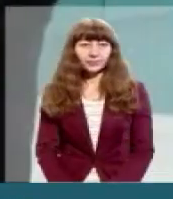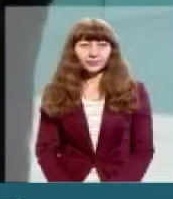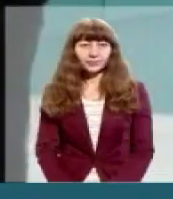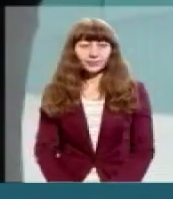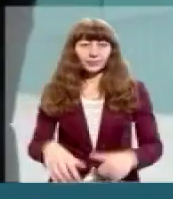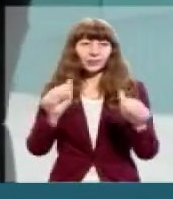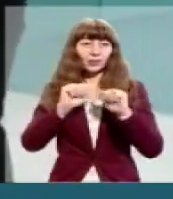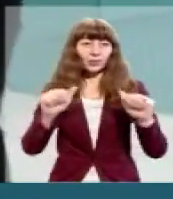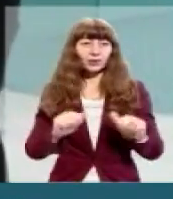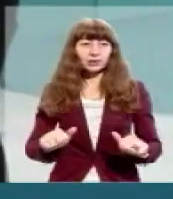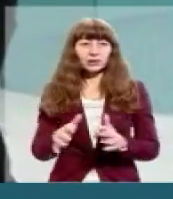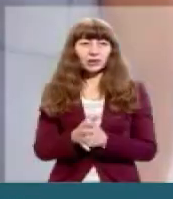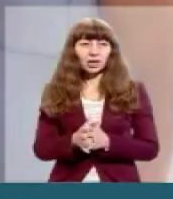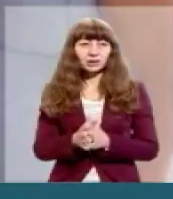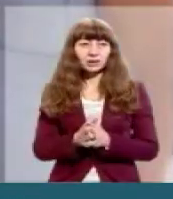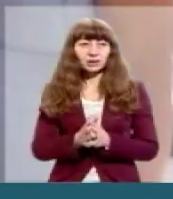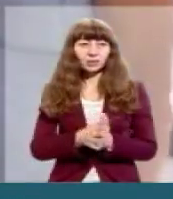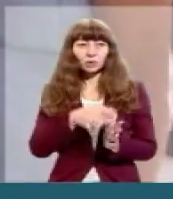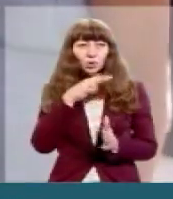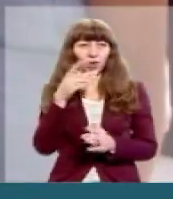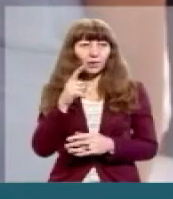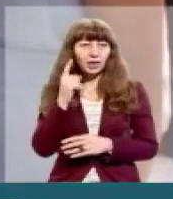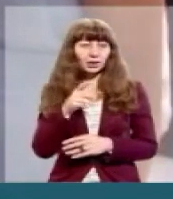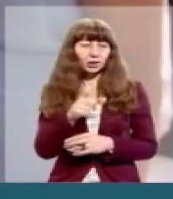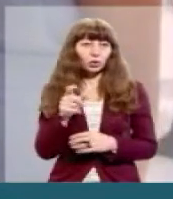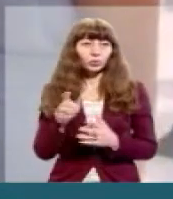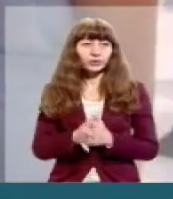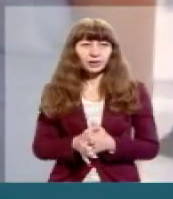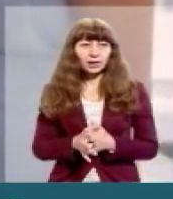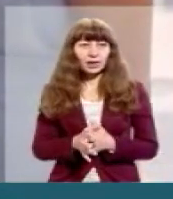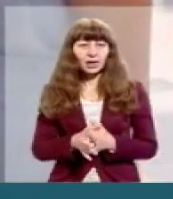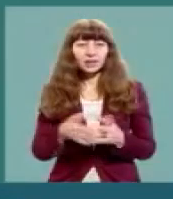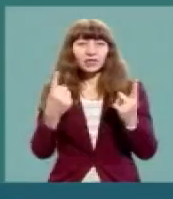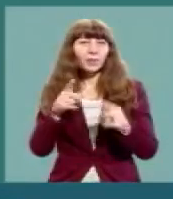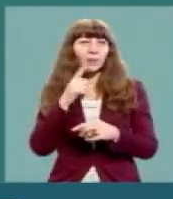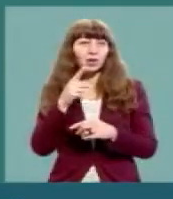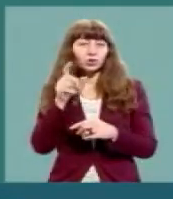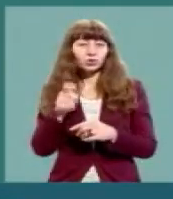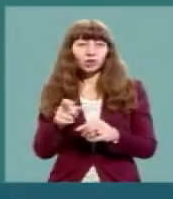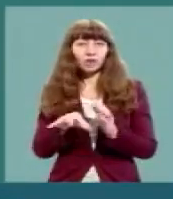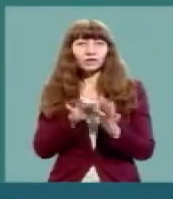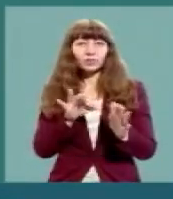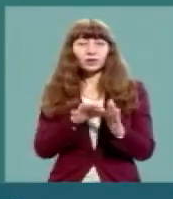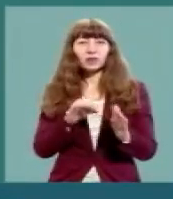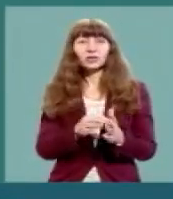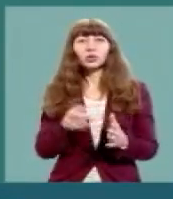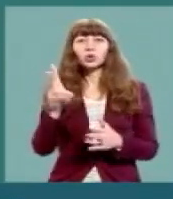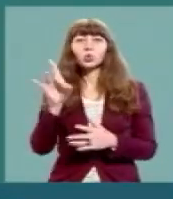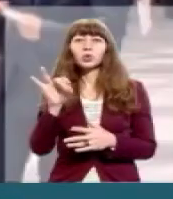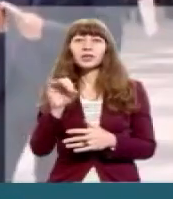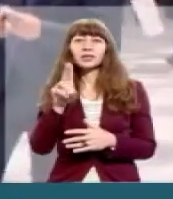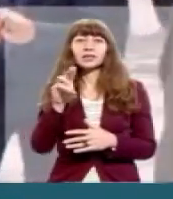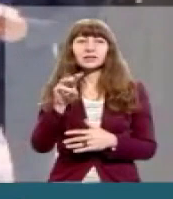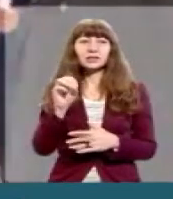Мәслихатта жастардың да қатар артқан. Ең жас депутат Түркістан қаласында сайланды. 22 жастағы Мұсабек Құлбатыр бүгінде қалалық фракцияға жетекшілік